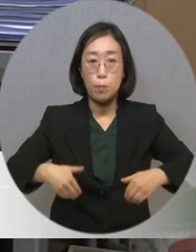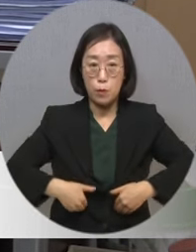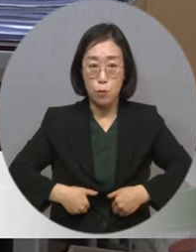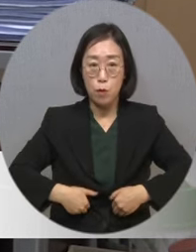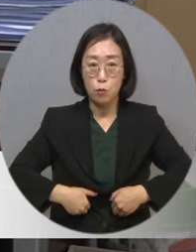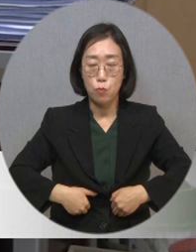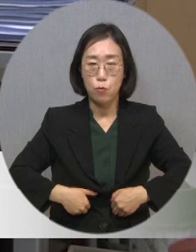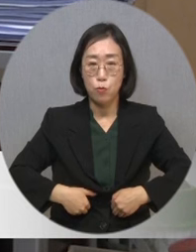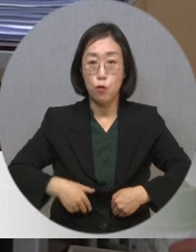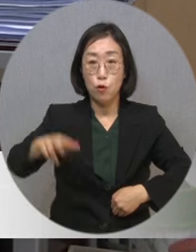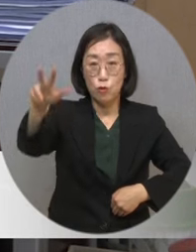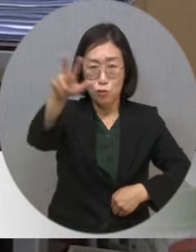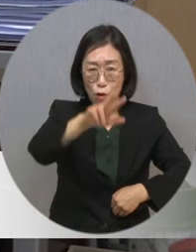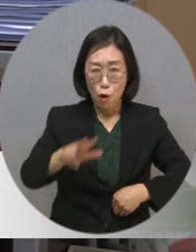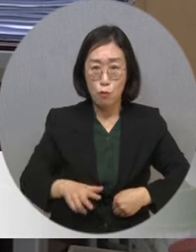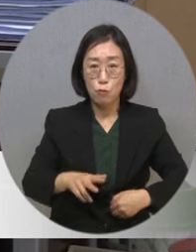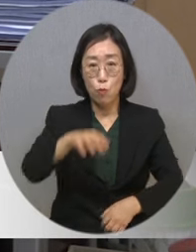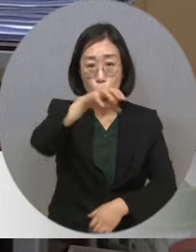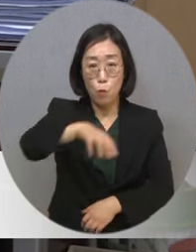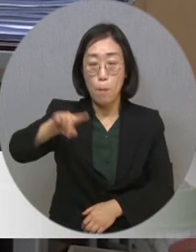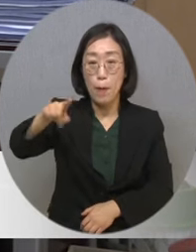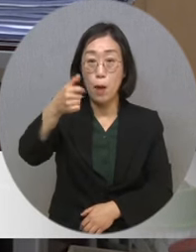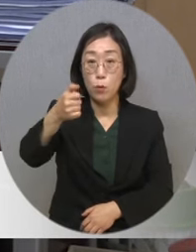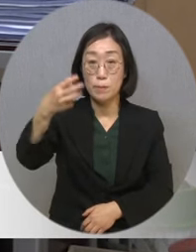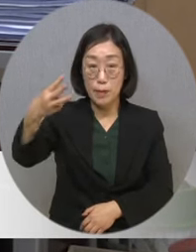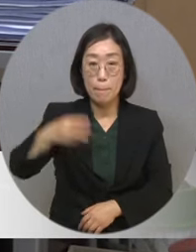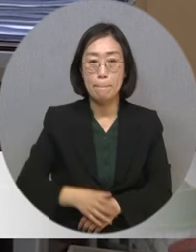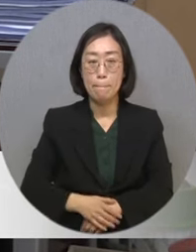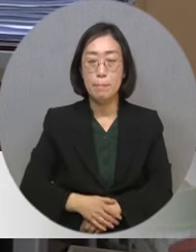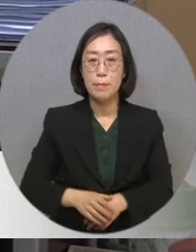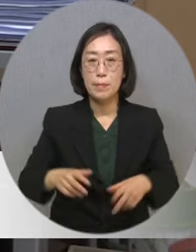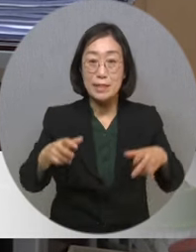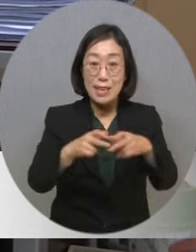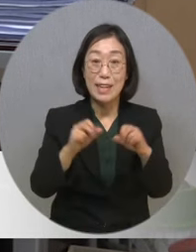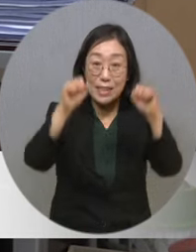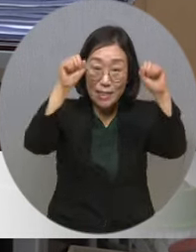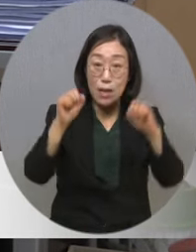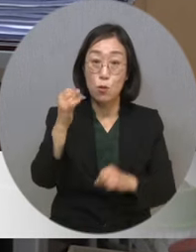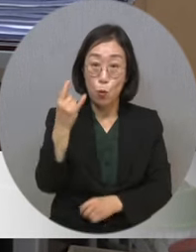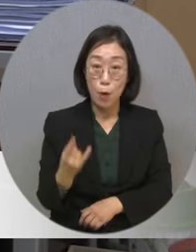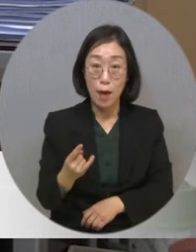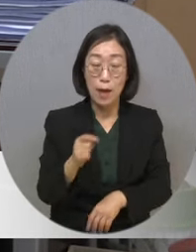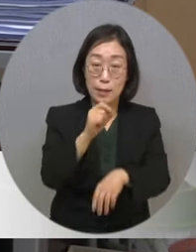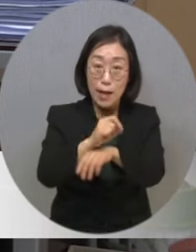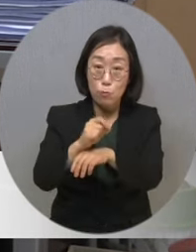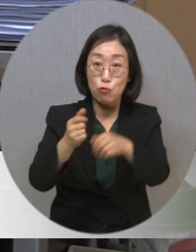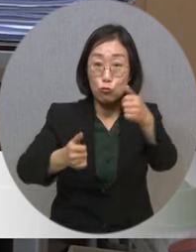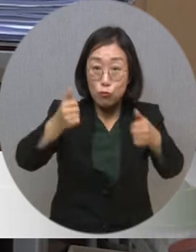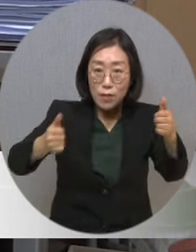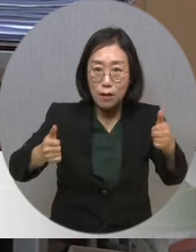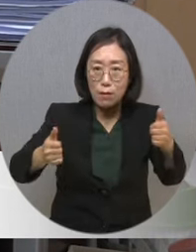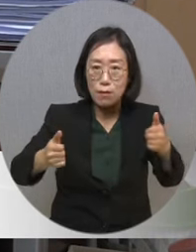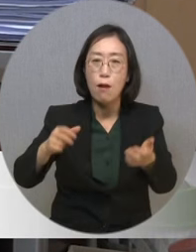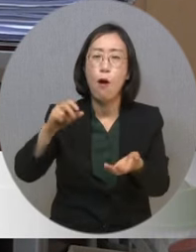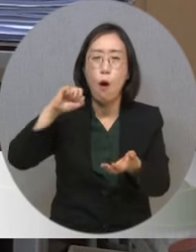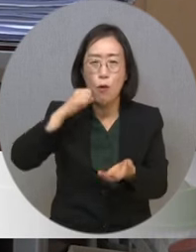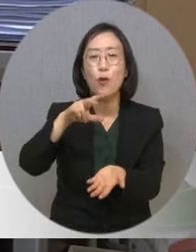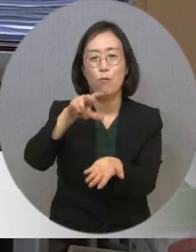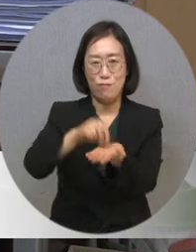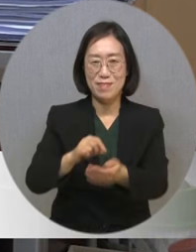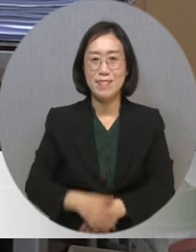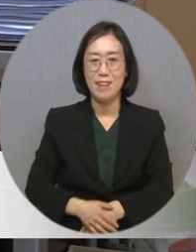전국 153개 장애인 체육회 사무국장들의 애로사항과 고충이라고 저는 생각합니다.